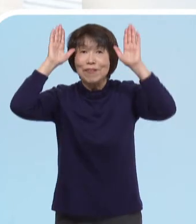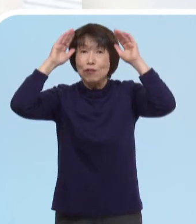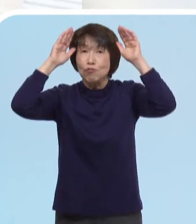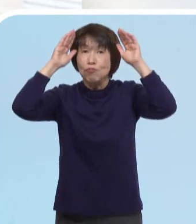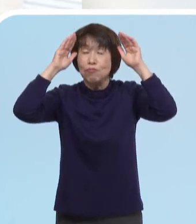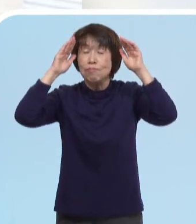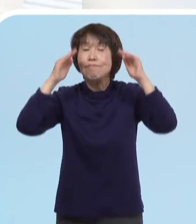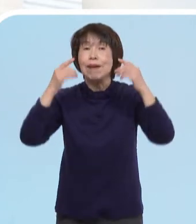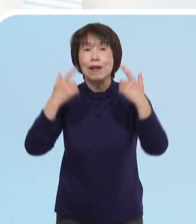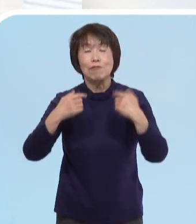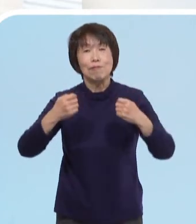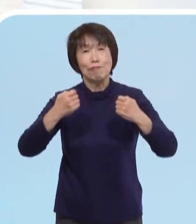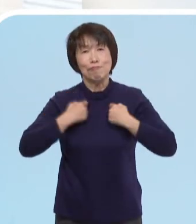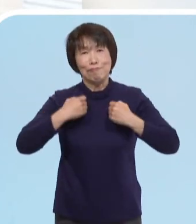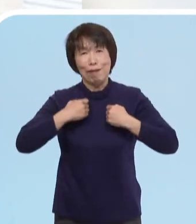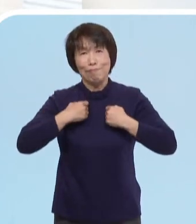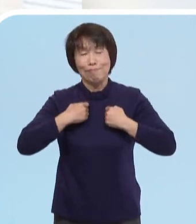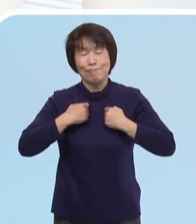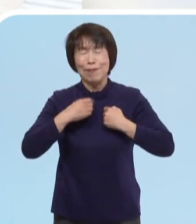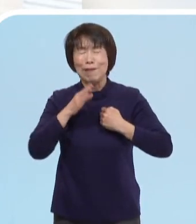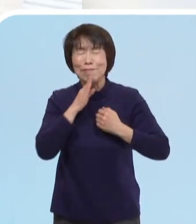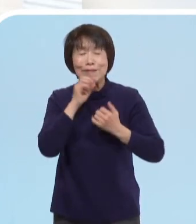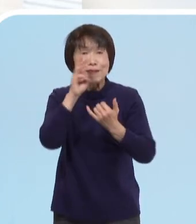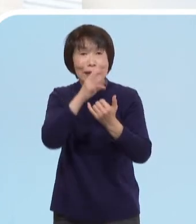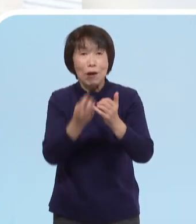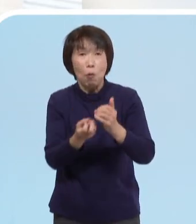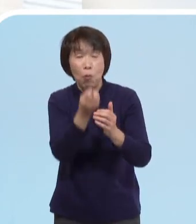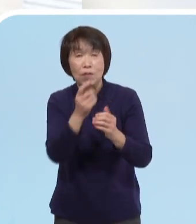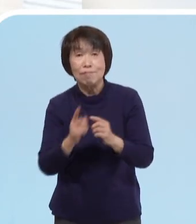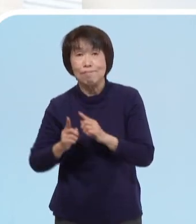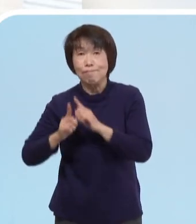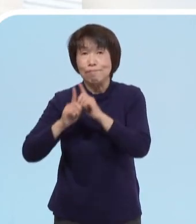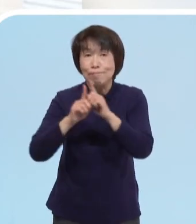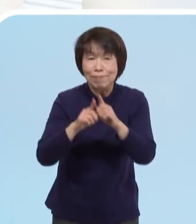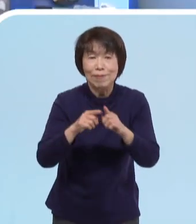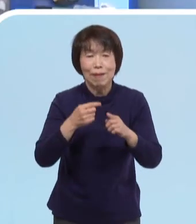い被災地で指示を出すのがハンドラーの仕事です。